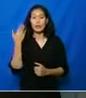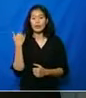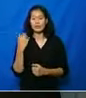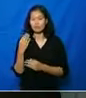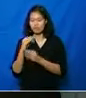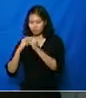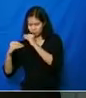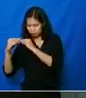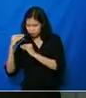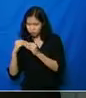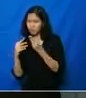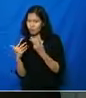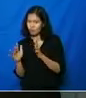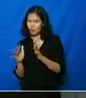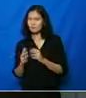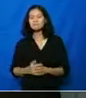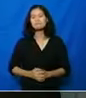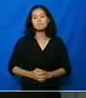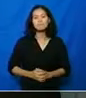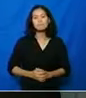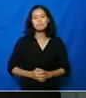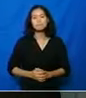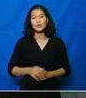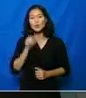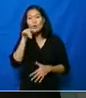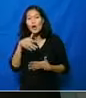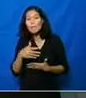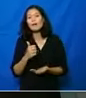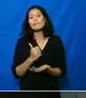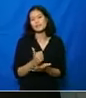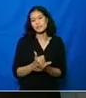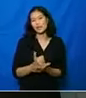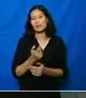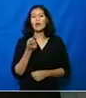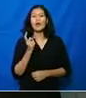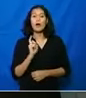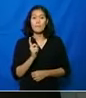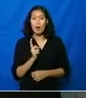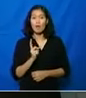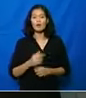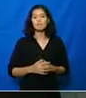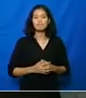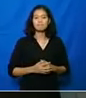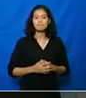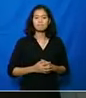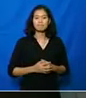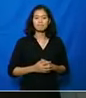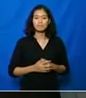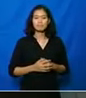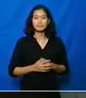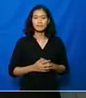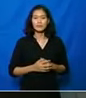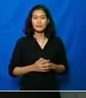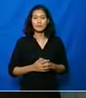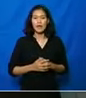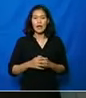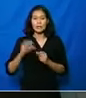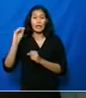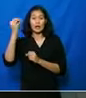membahas banyak terkait itu untuk juga memastikan bahwa langkah-langkah yang dilakukan di